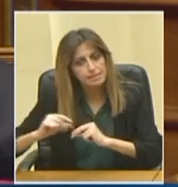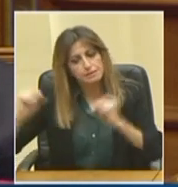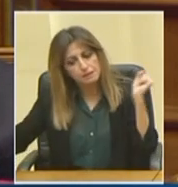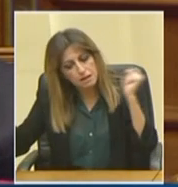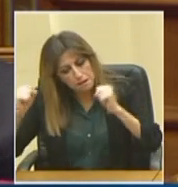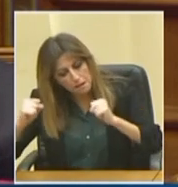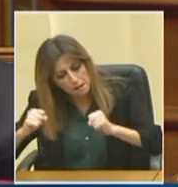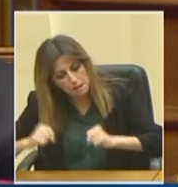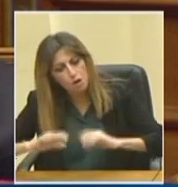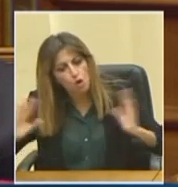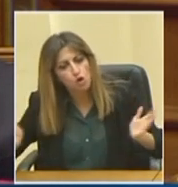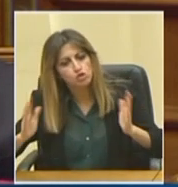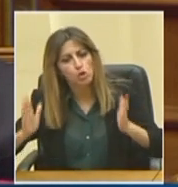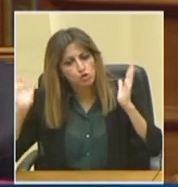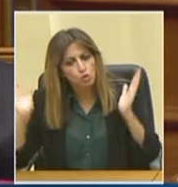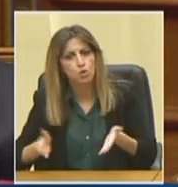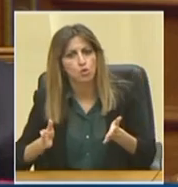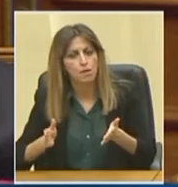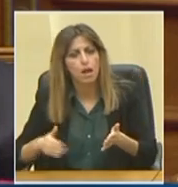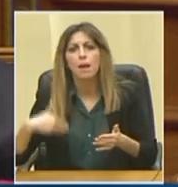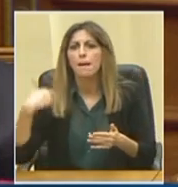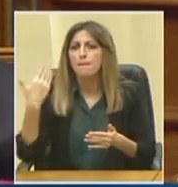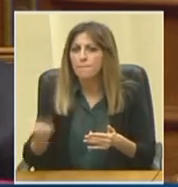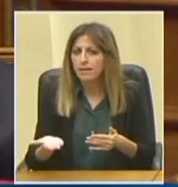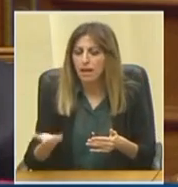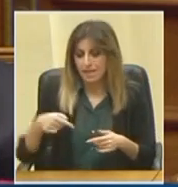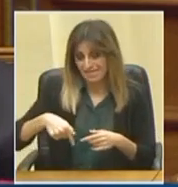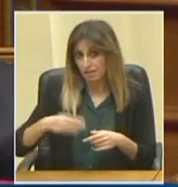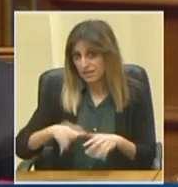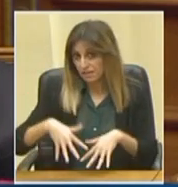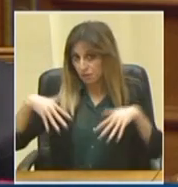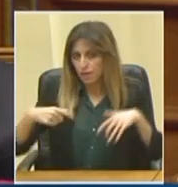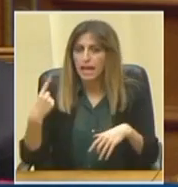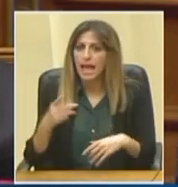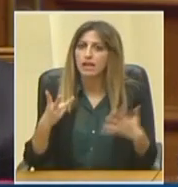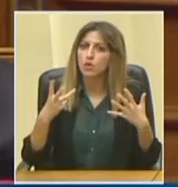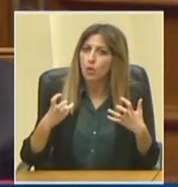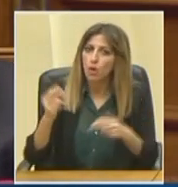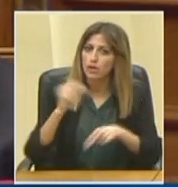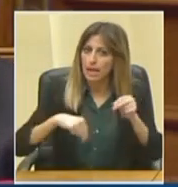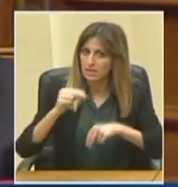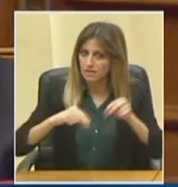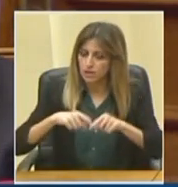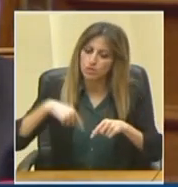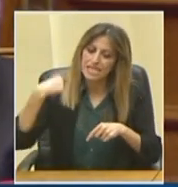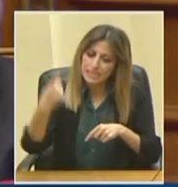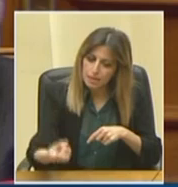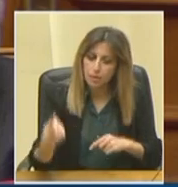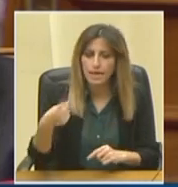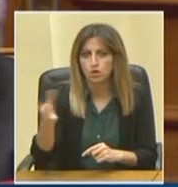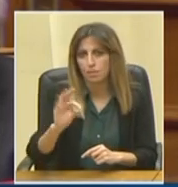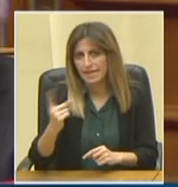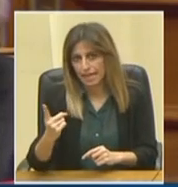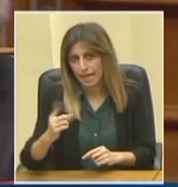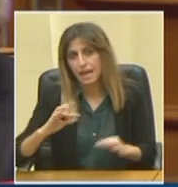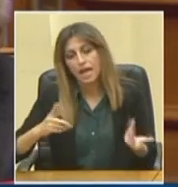να εξασφαλιστεί είτε με 180 ψήφους σε αυτή τη Βουλή και 151 στην επόμενη, είτε με 180 σε αυτή,